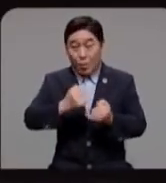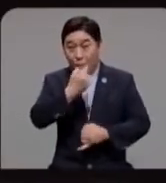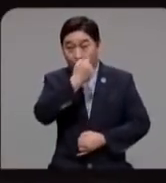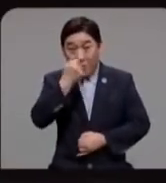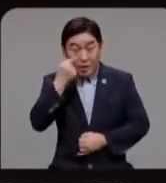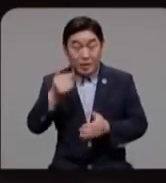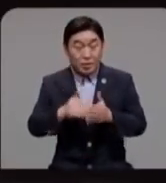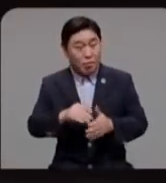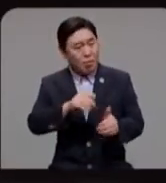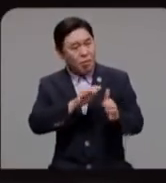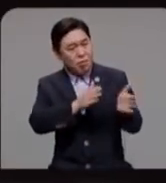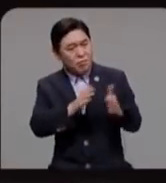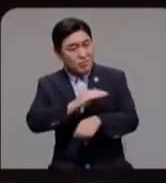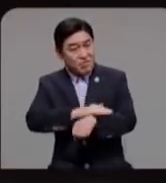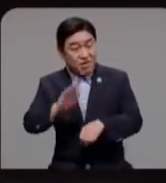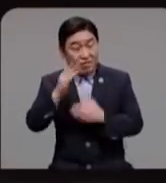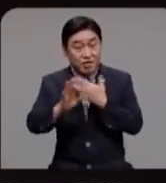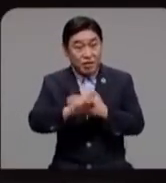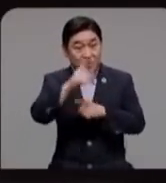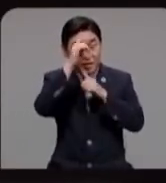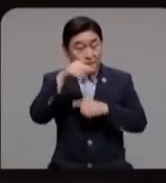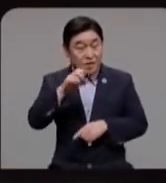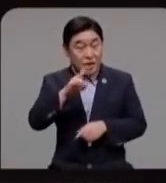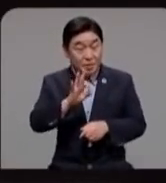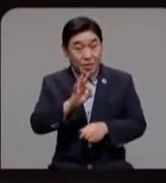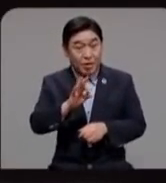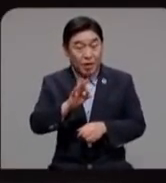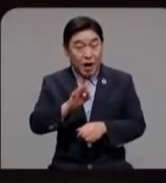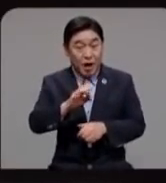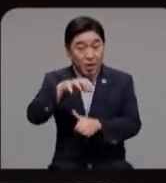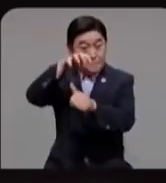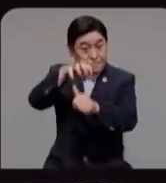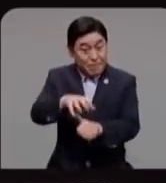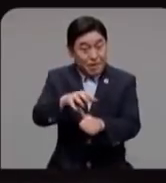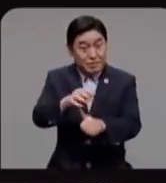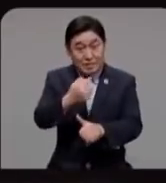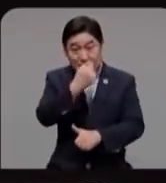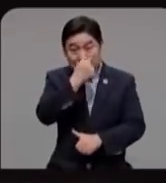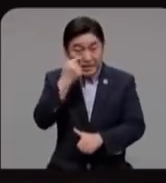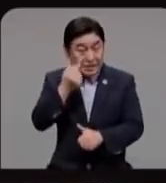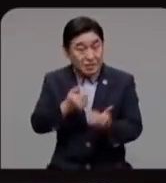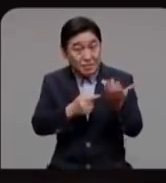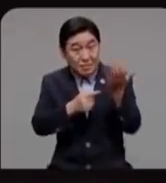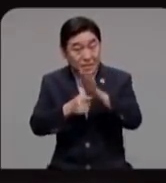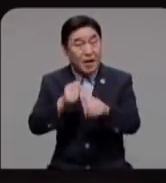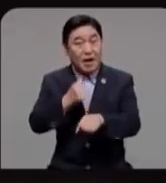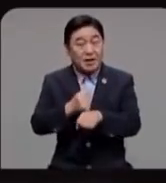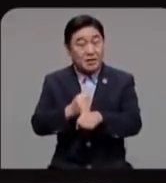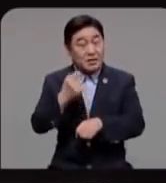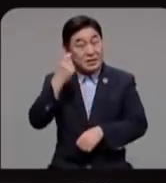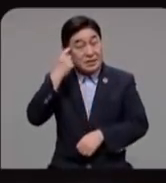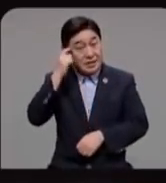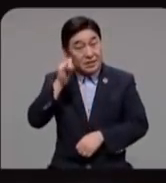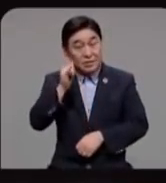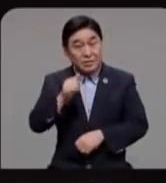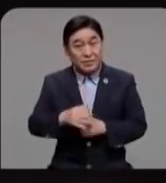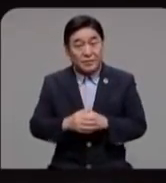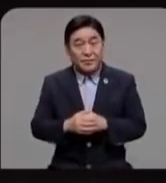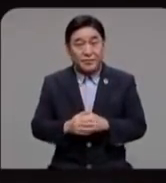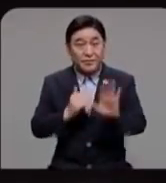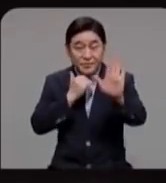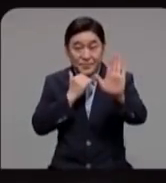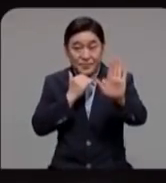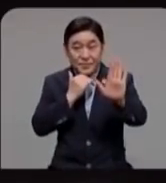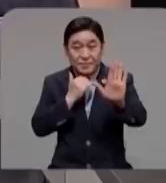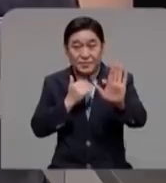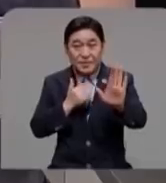준비가 되어 있으면 이재명 후보가 꼼짝 못할 그런 증거를 하나라도 좀 내놓으시지 그런 생각이 들고요. 윤 후보님, 아